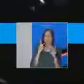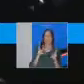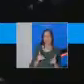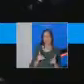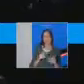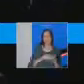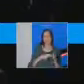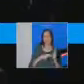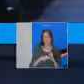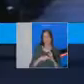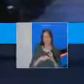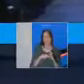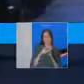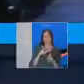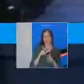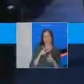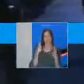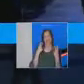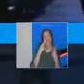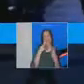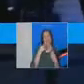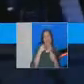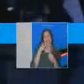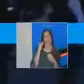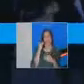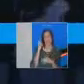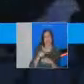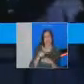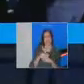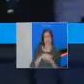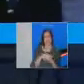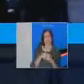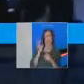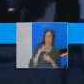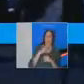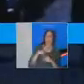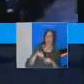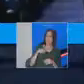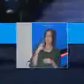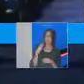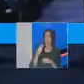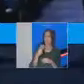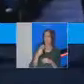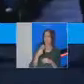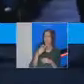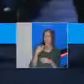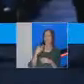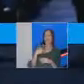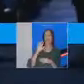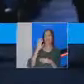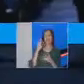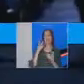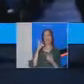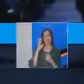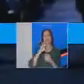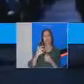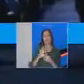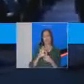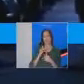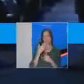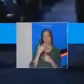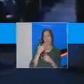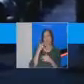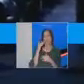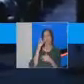פתרון דיפלומטי לסכסוך, שזה משהו שמאוד חשוב ליהודים אמריקאים. וגם אנחנו רואים כאילו מעל 80%